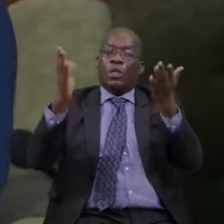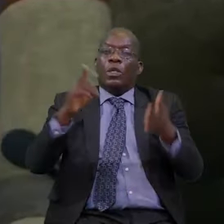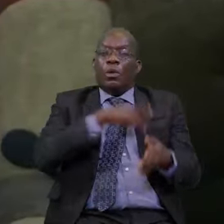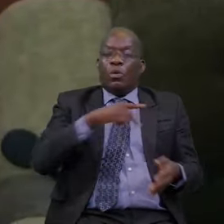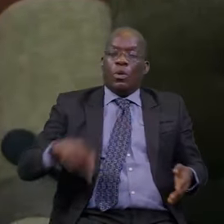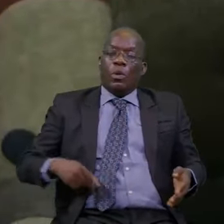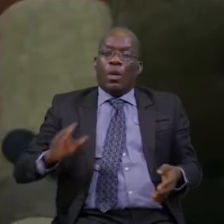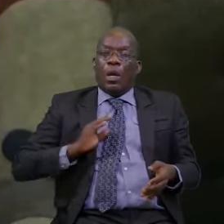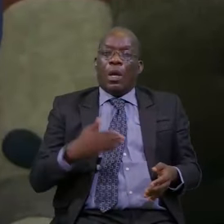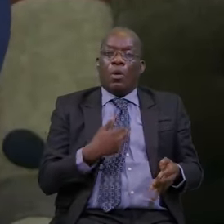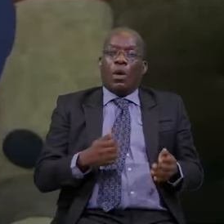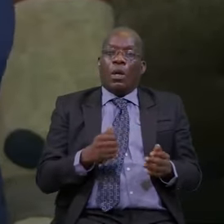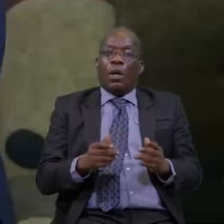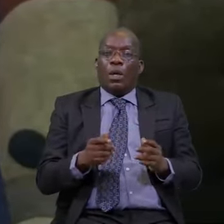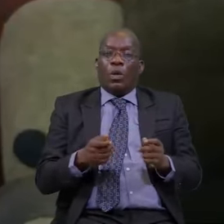ressuscité